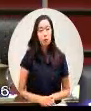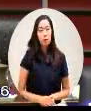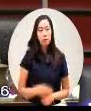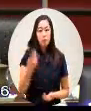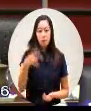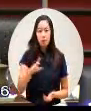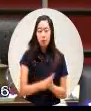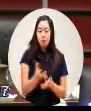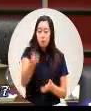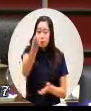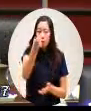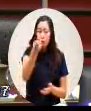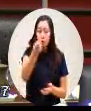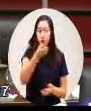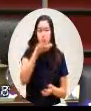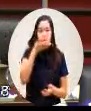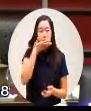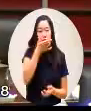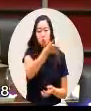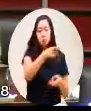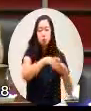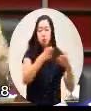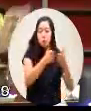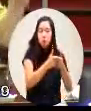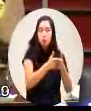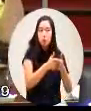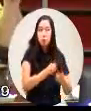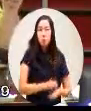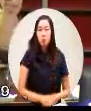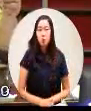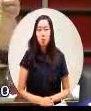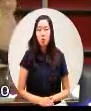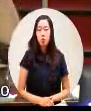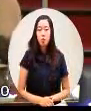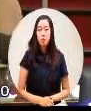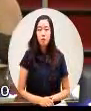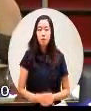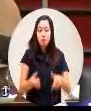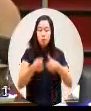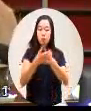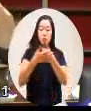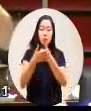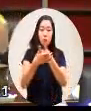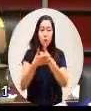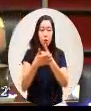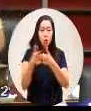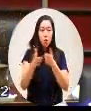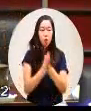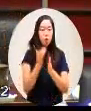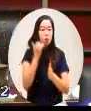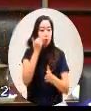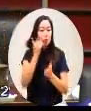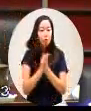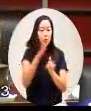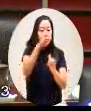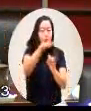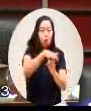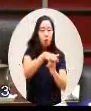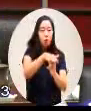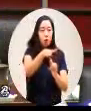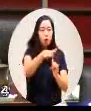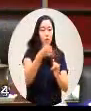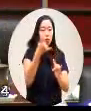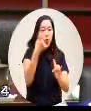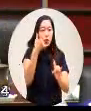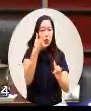权力，工会的权力，公保如果有丧葬一个月，可以请你